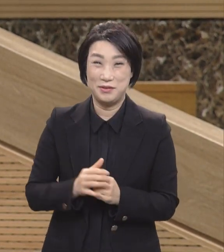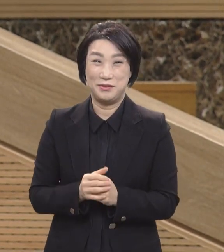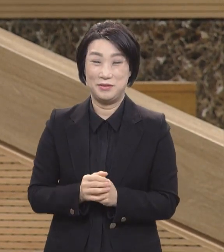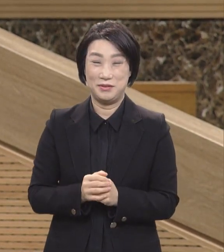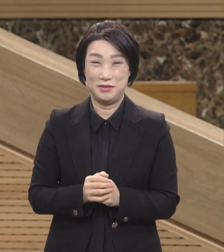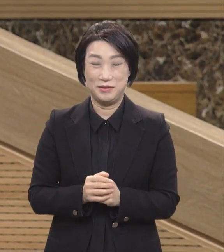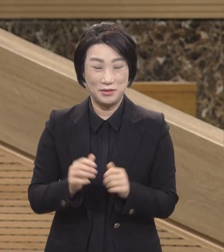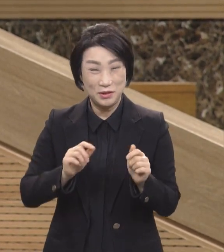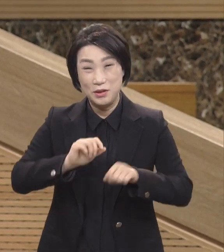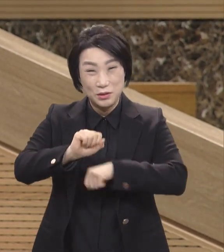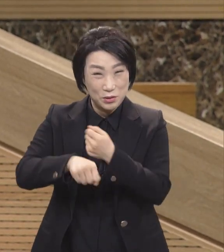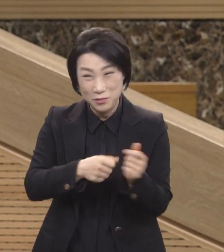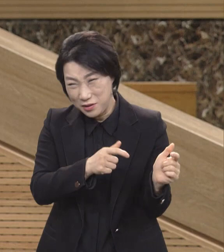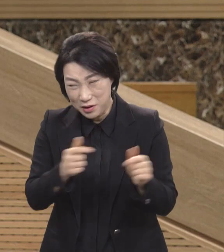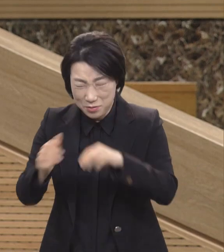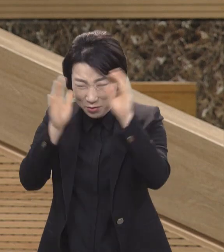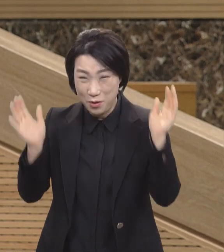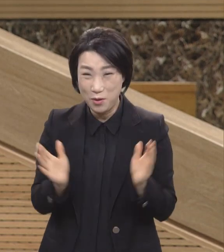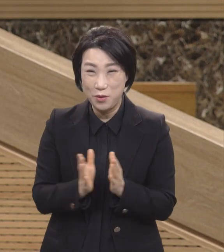어떤 것들도